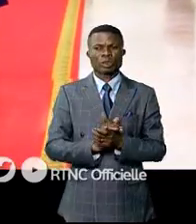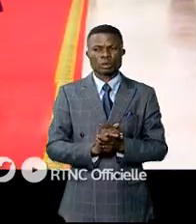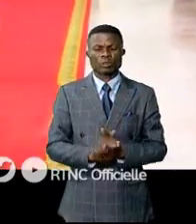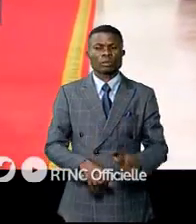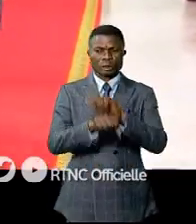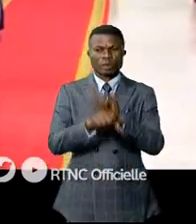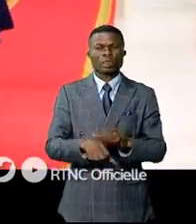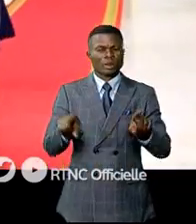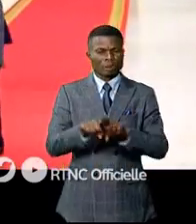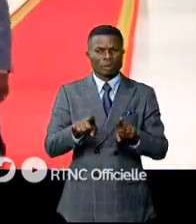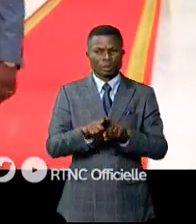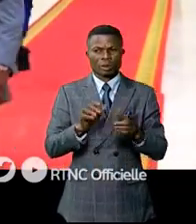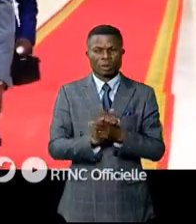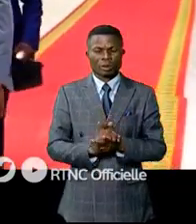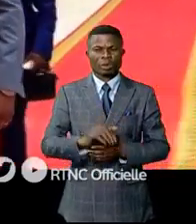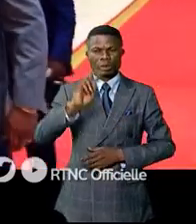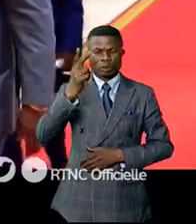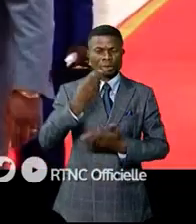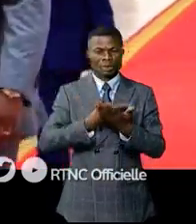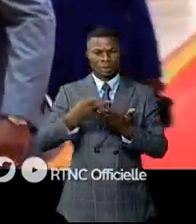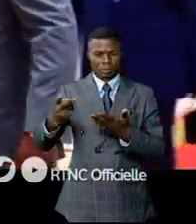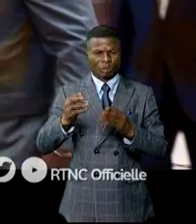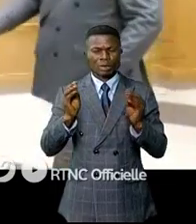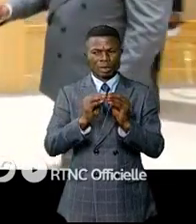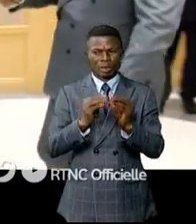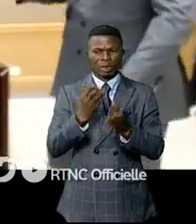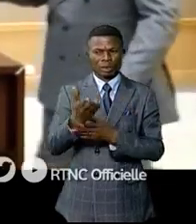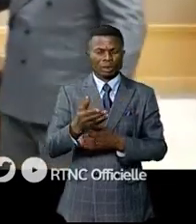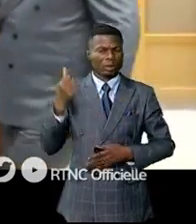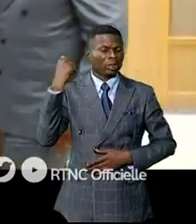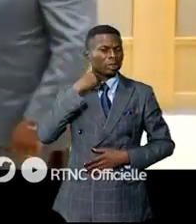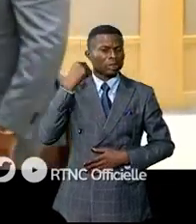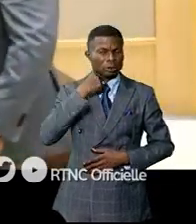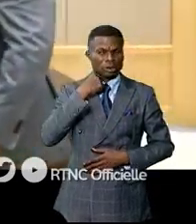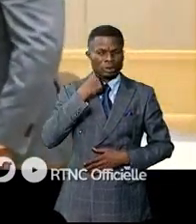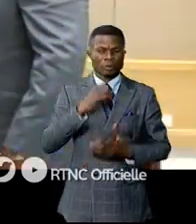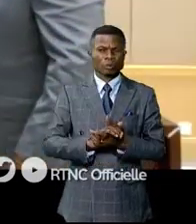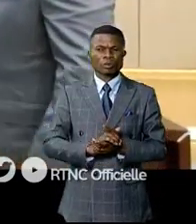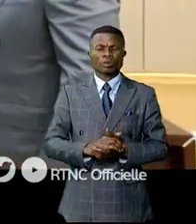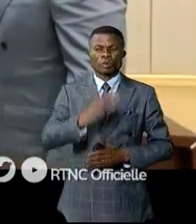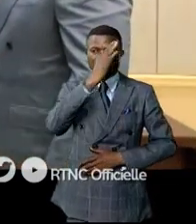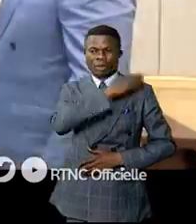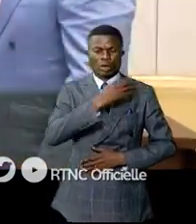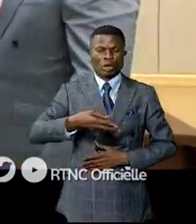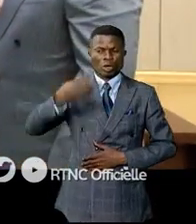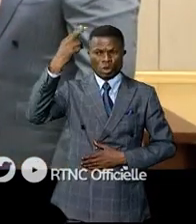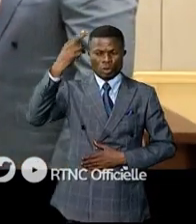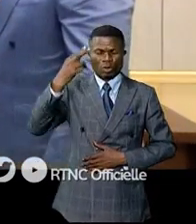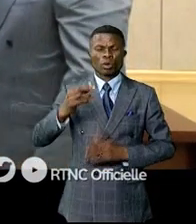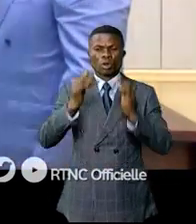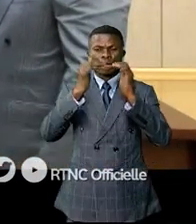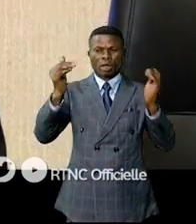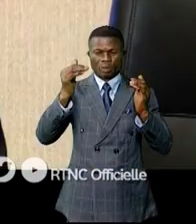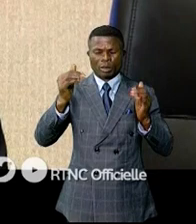rythme est resté le même en cette deuxième semaine de ses assises. Dr Denis Mukwege, prix Nobel de la paix 2018, a été le premier